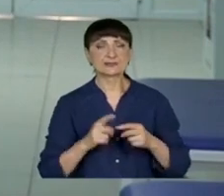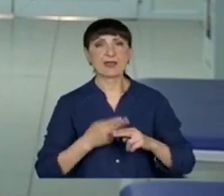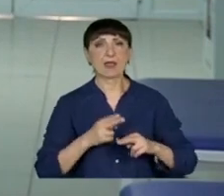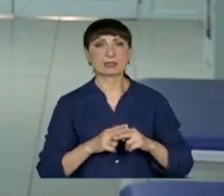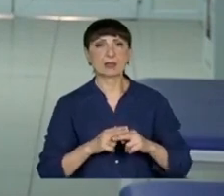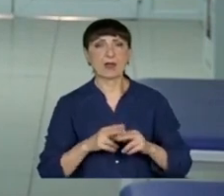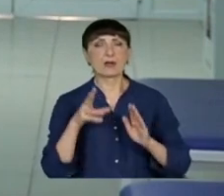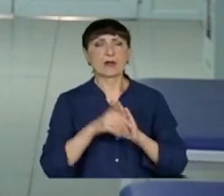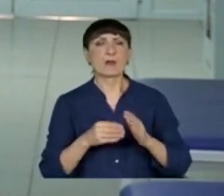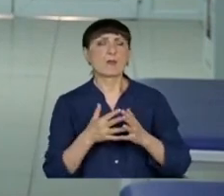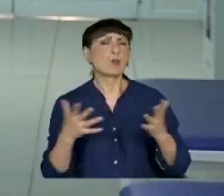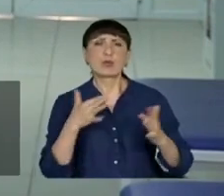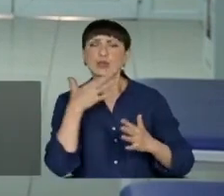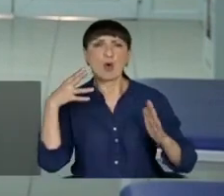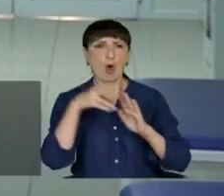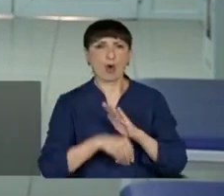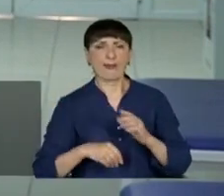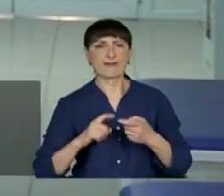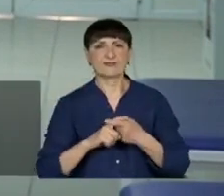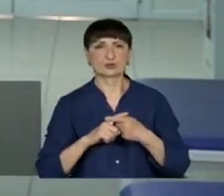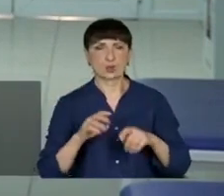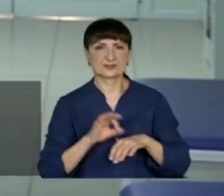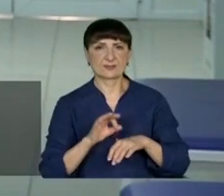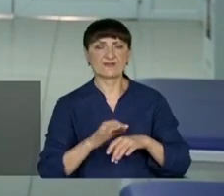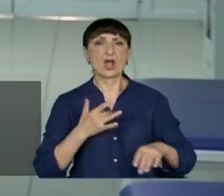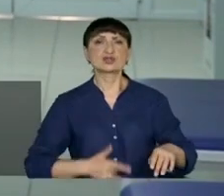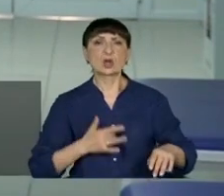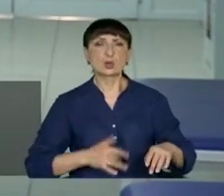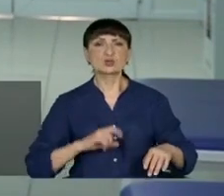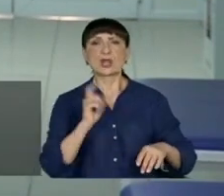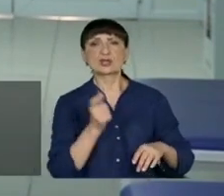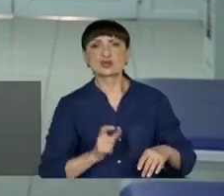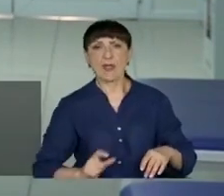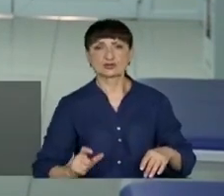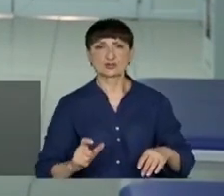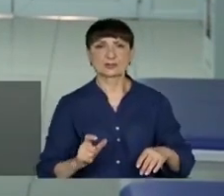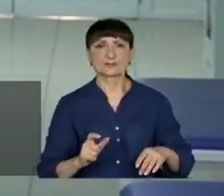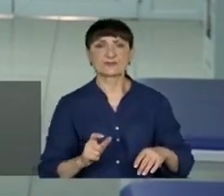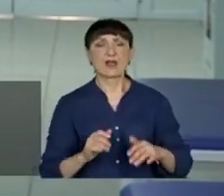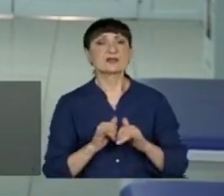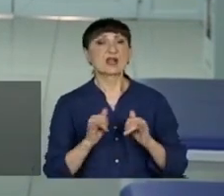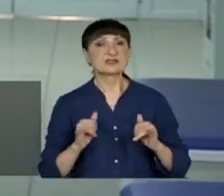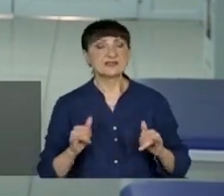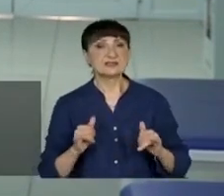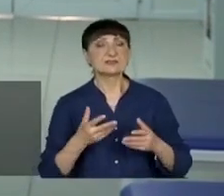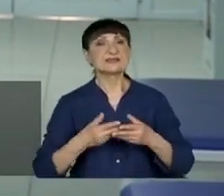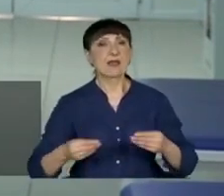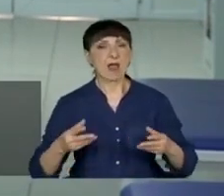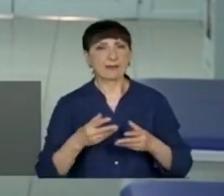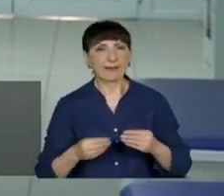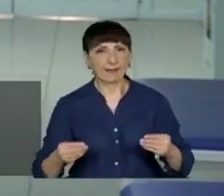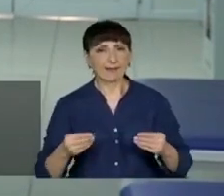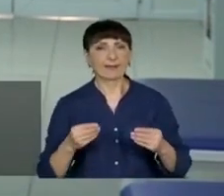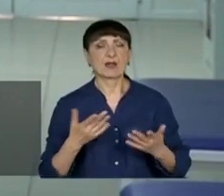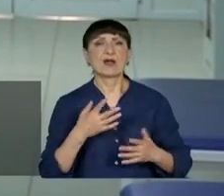группа, обширная группа инфекционных заболеваний желудочно-кишечного тракта с развитием диареи,